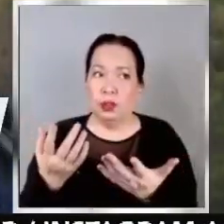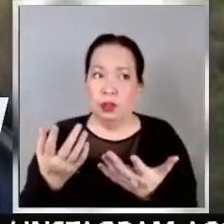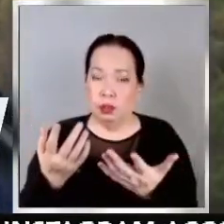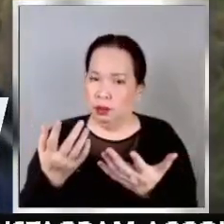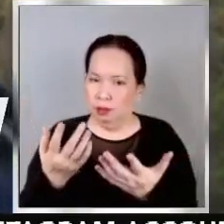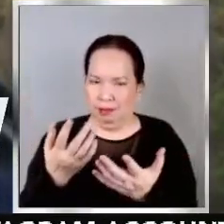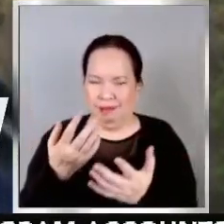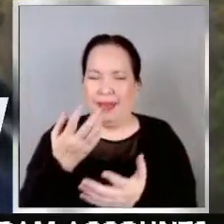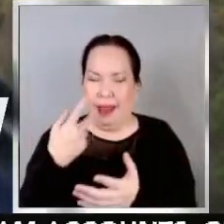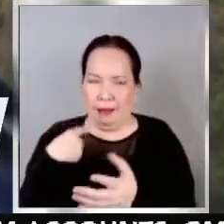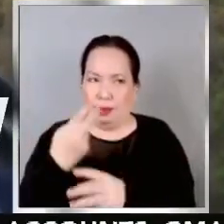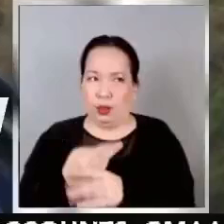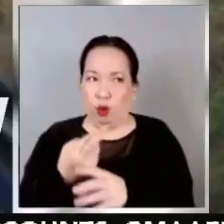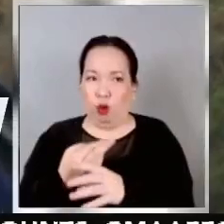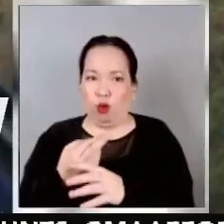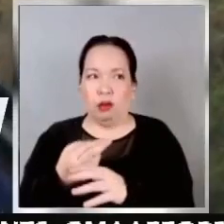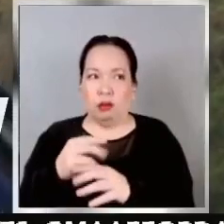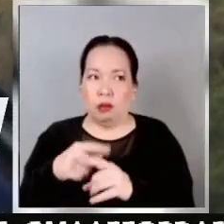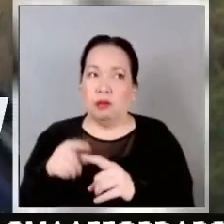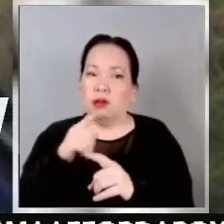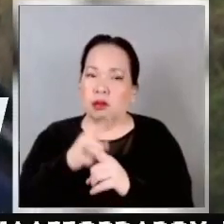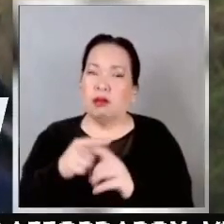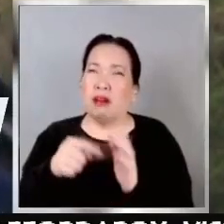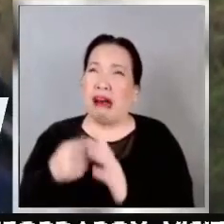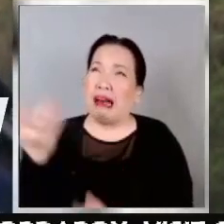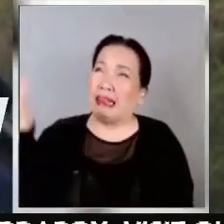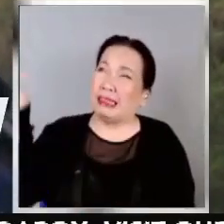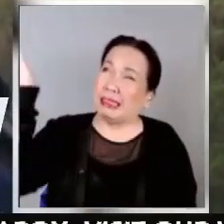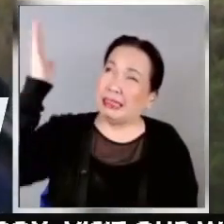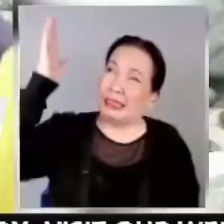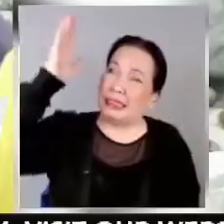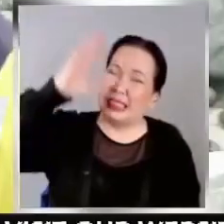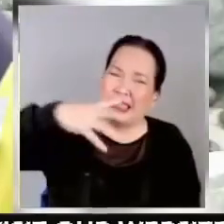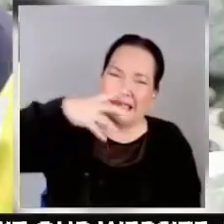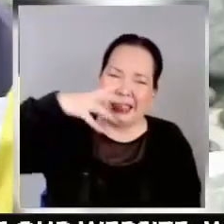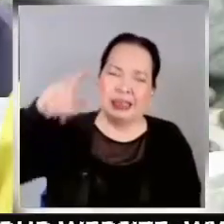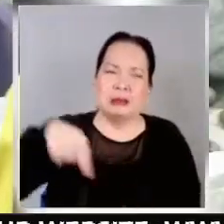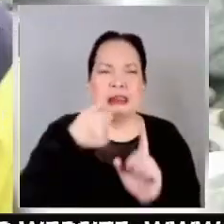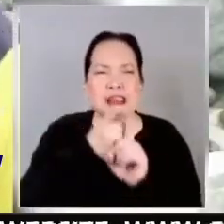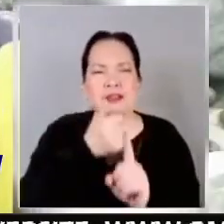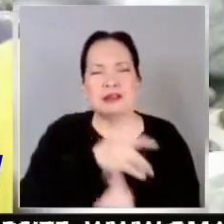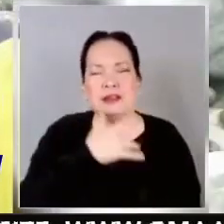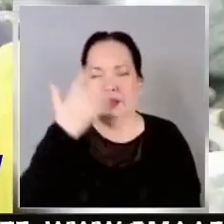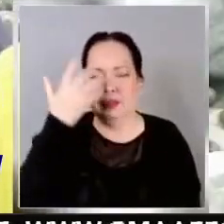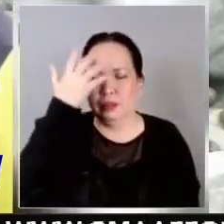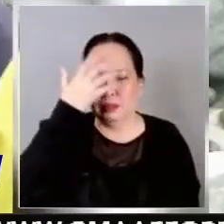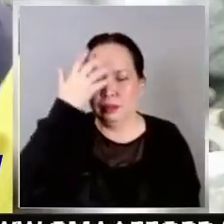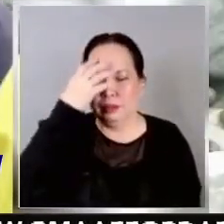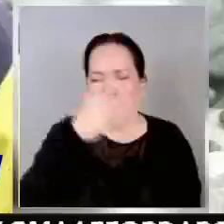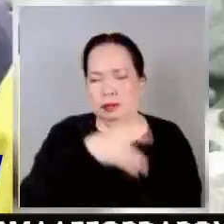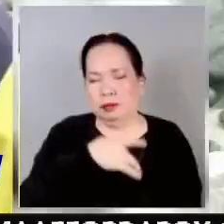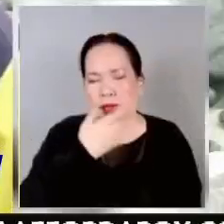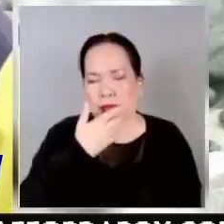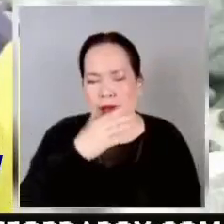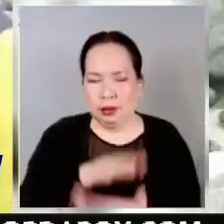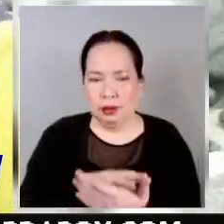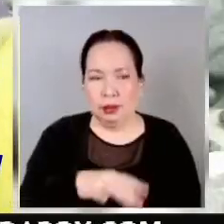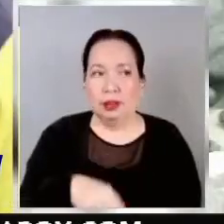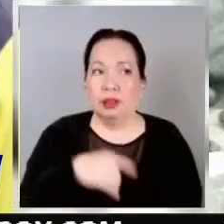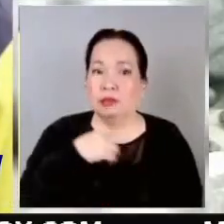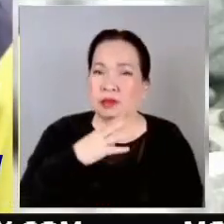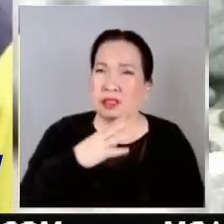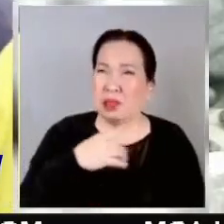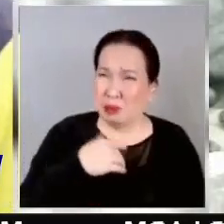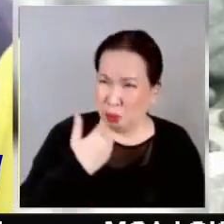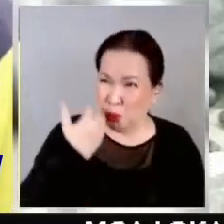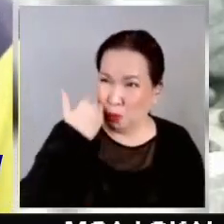minsan daw ay nahihilo at sumasama ang kanyang pakiramdam. Natatakot ako, baka ikaw kulang ako sa dugo o kaya